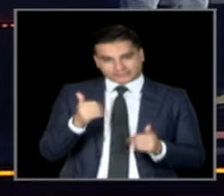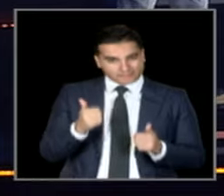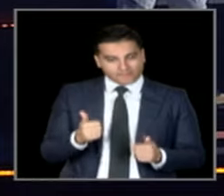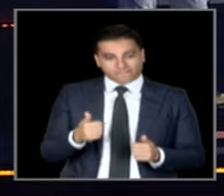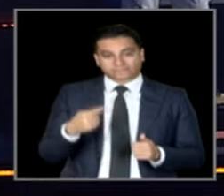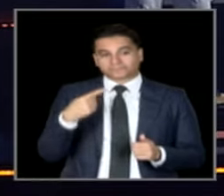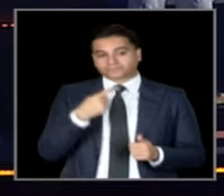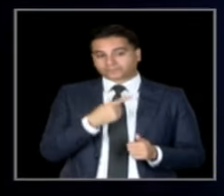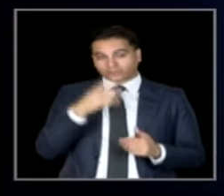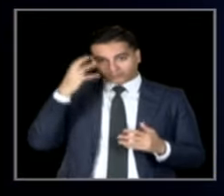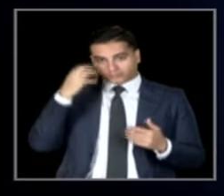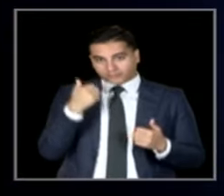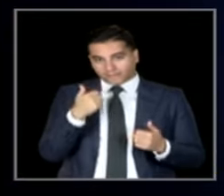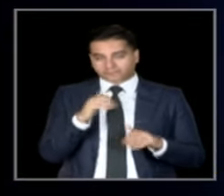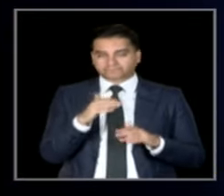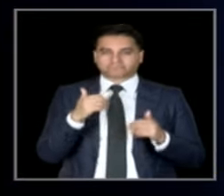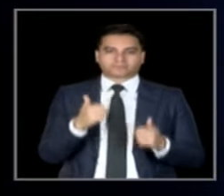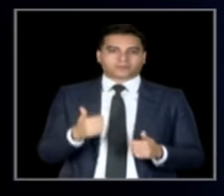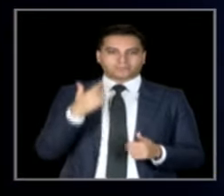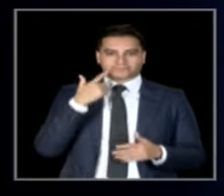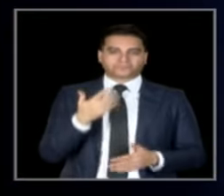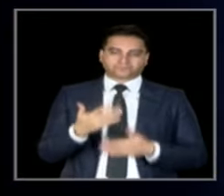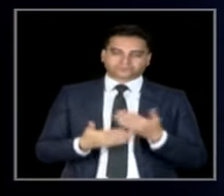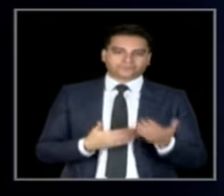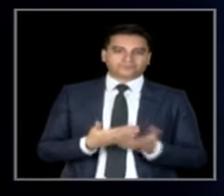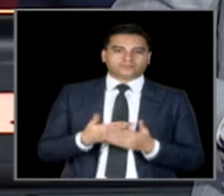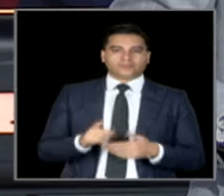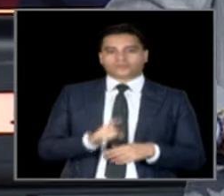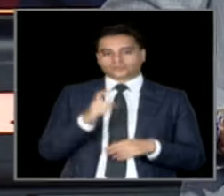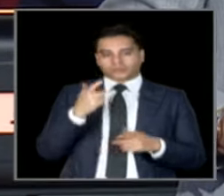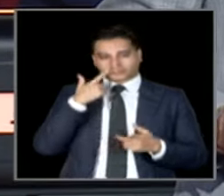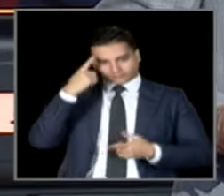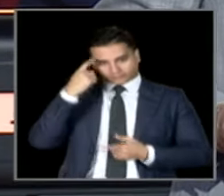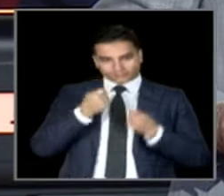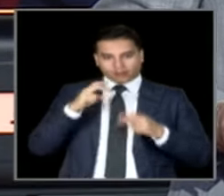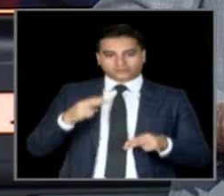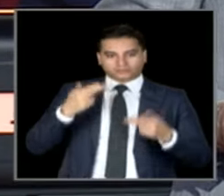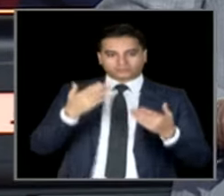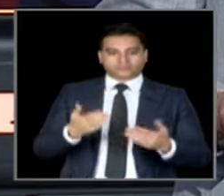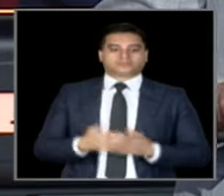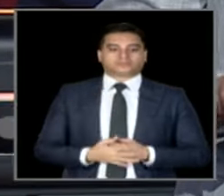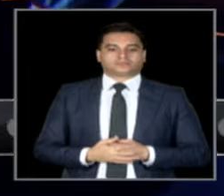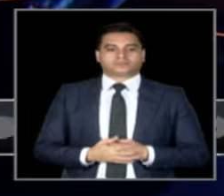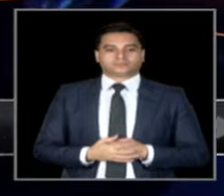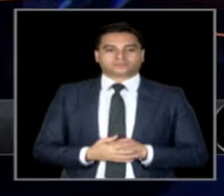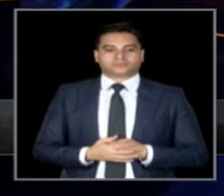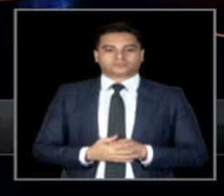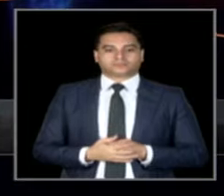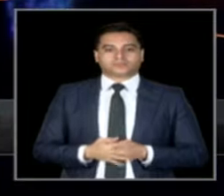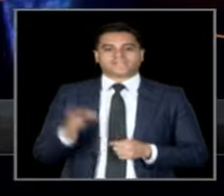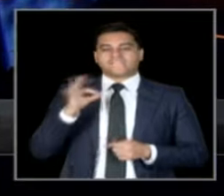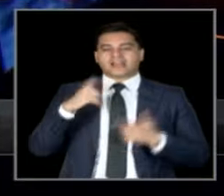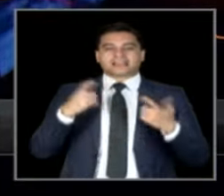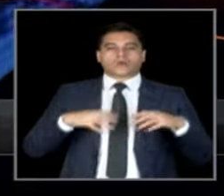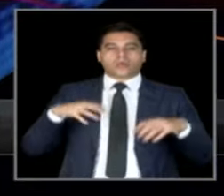نطمن على ميدو. ميدو تمام. ميدو تمام. تحت الضغط. كاونتر. في